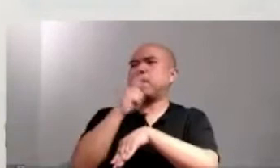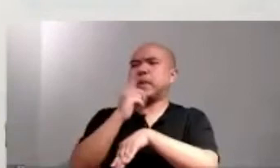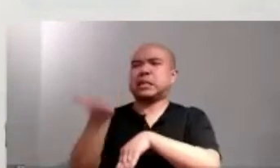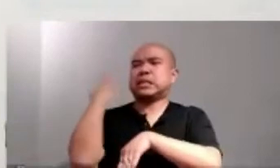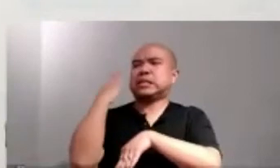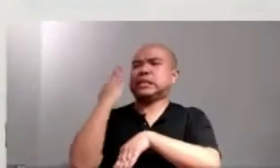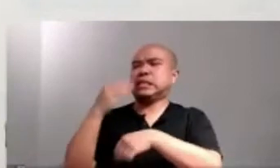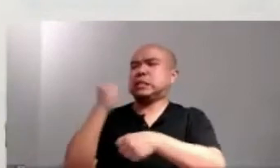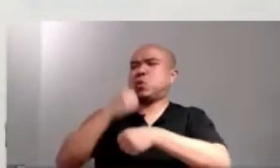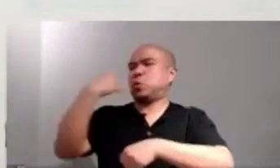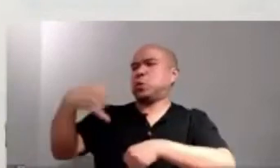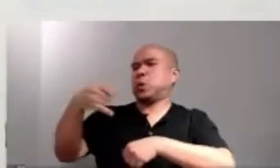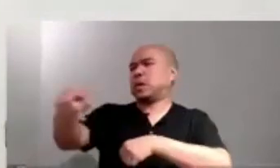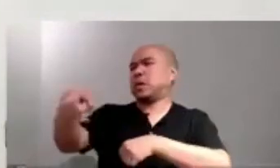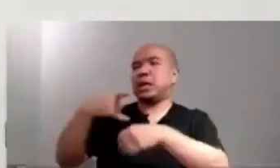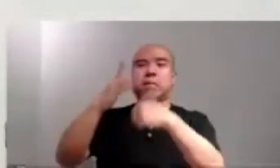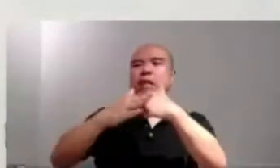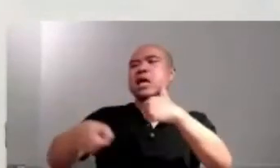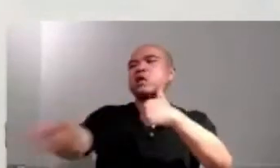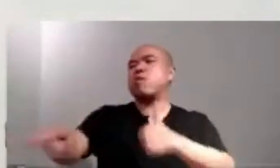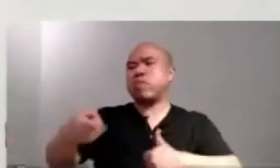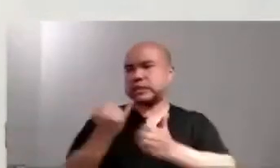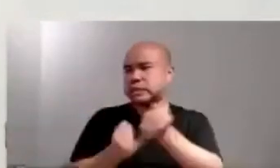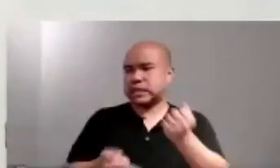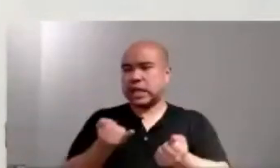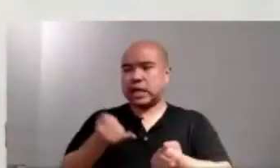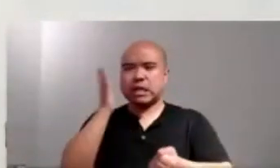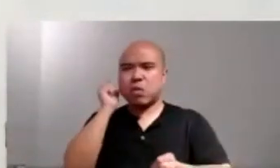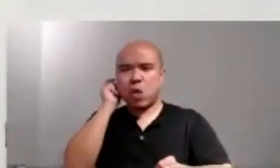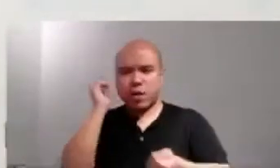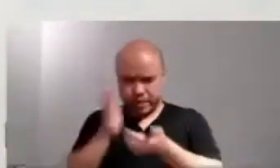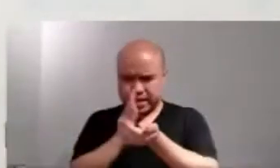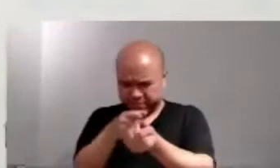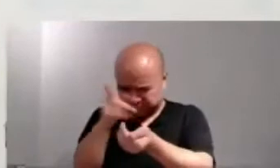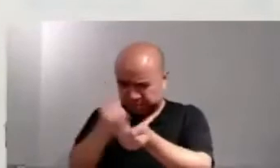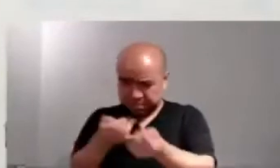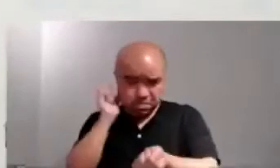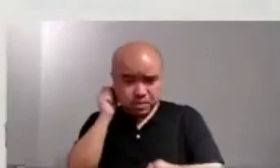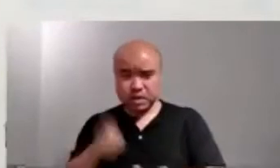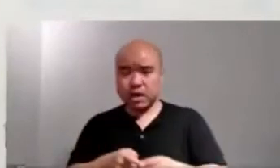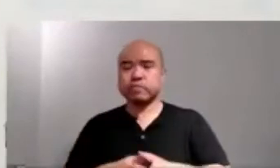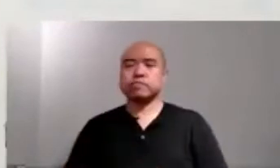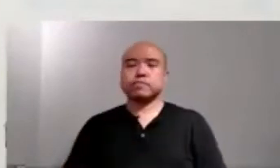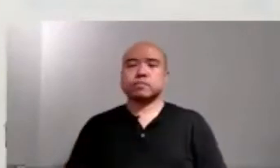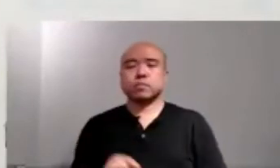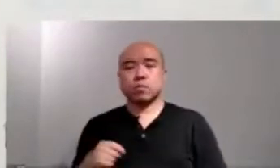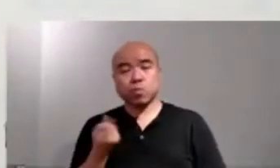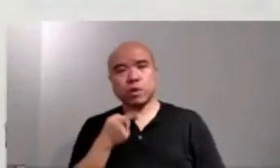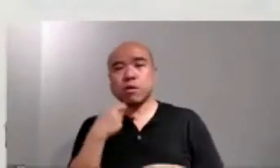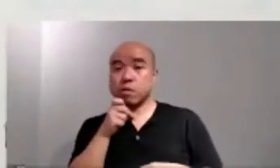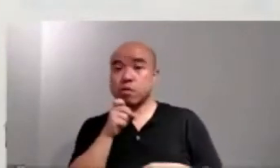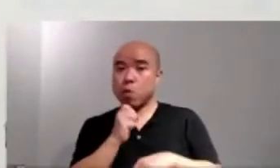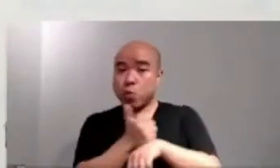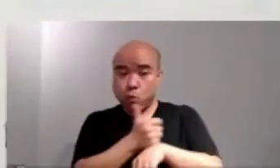以其实对家人的压力来说呢是很大的。因为我有这个机会跟到这些小朋友啊，他们的家长聊天之后